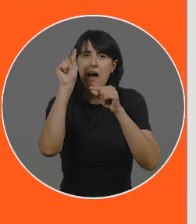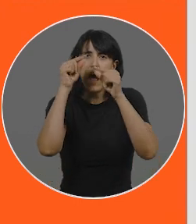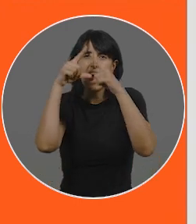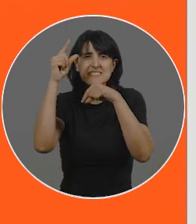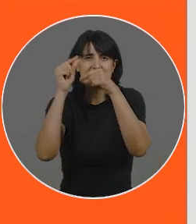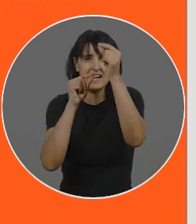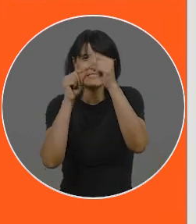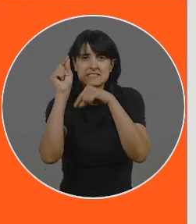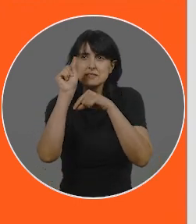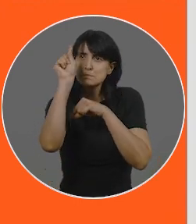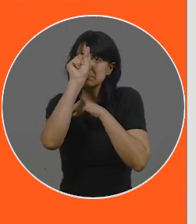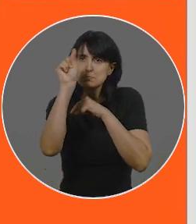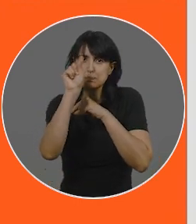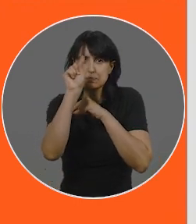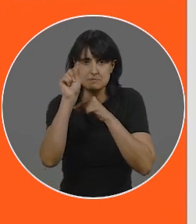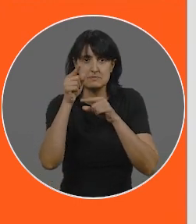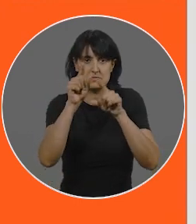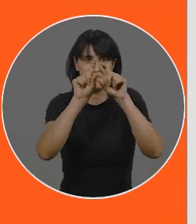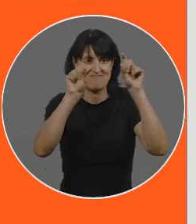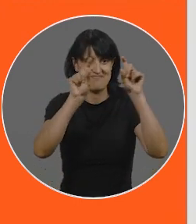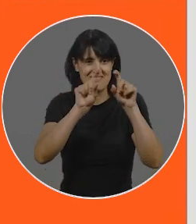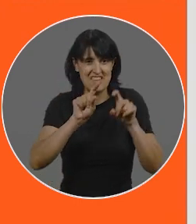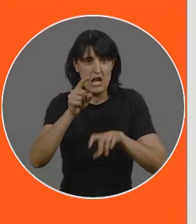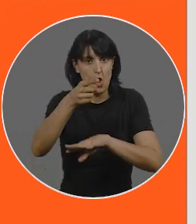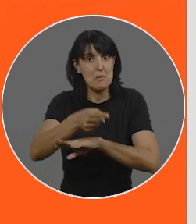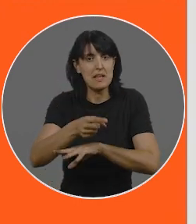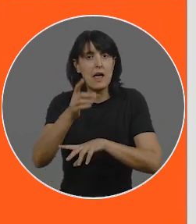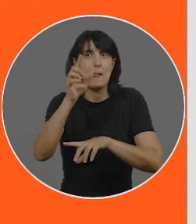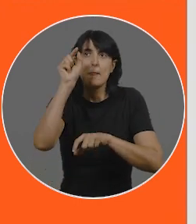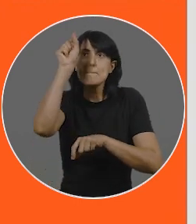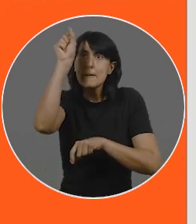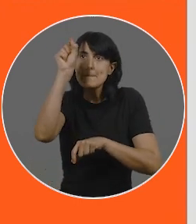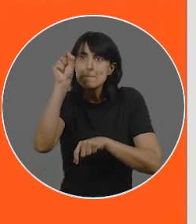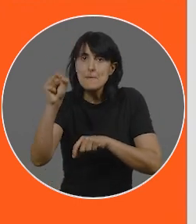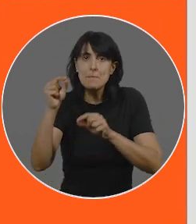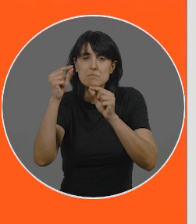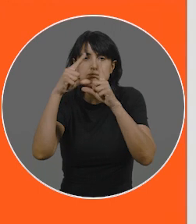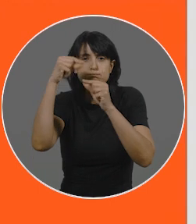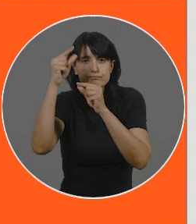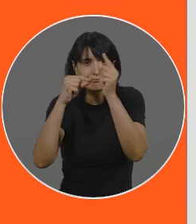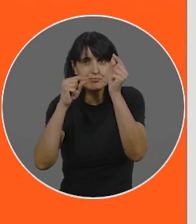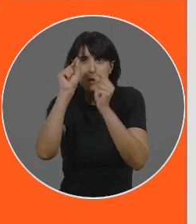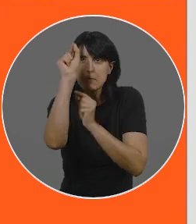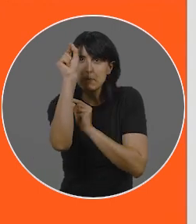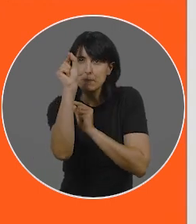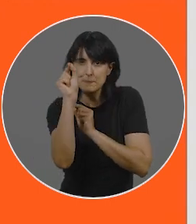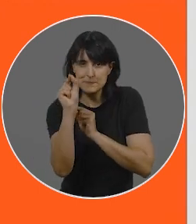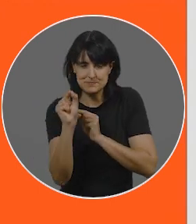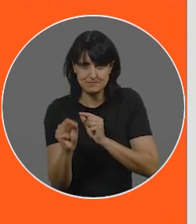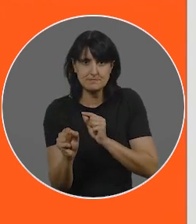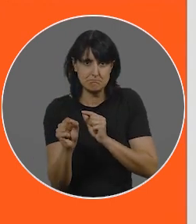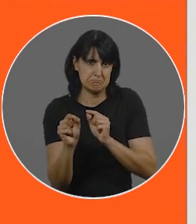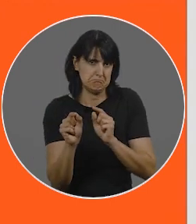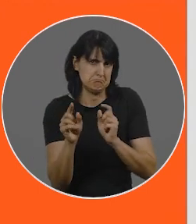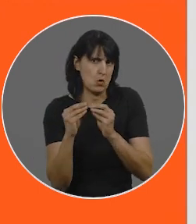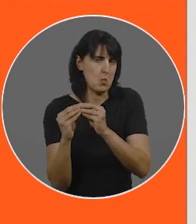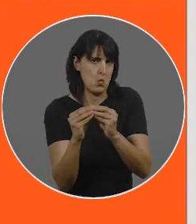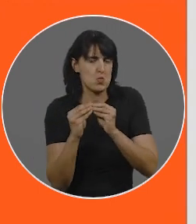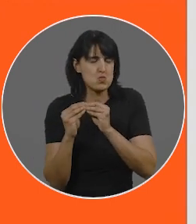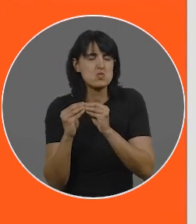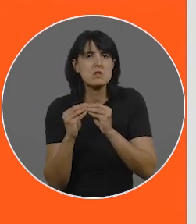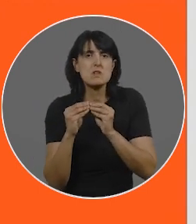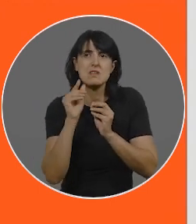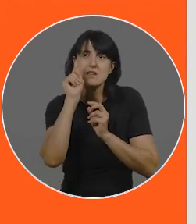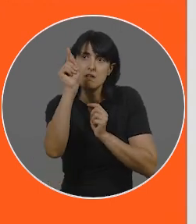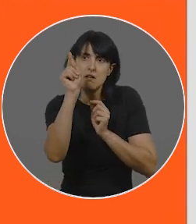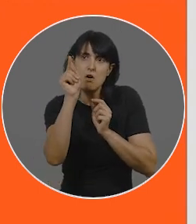posava l'asterisc, sabeu que en general es marquen les obligatorietats d'un camp de formulari amb un asterisc, que és com bastant comú,